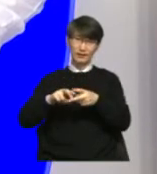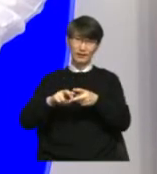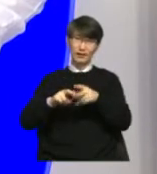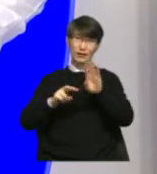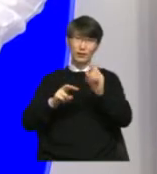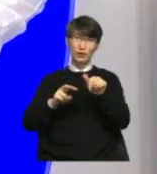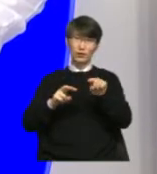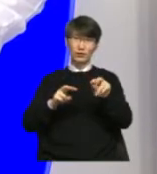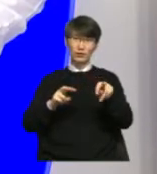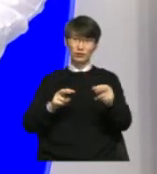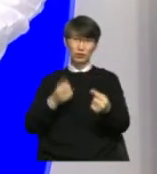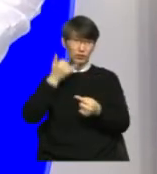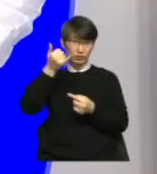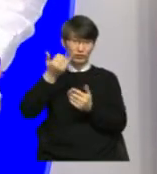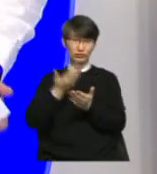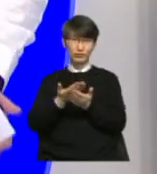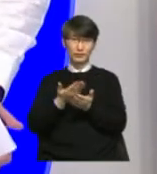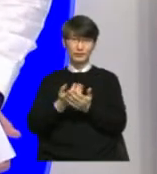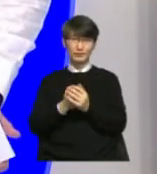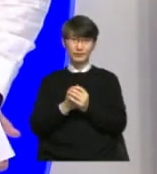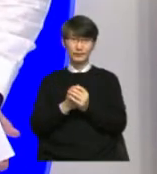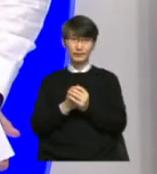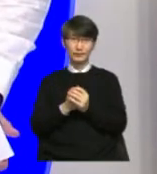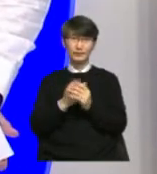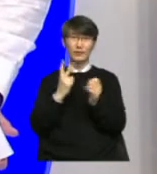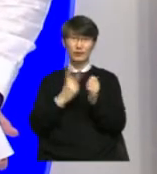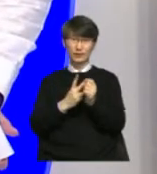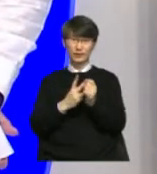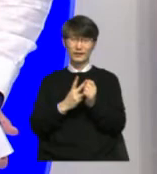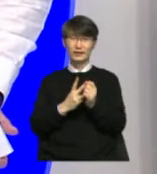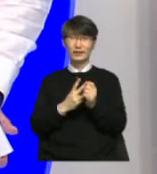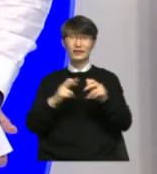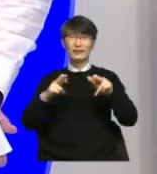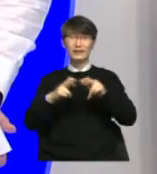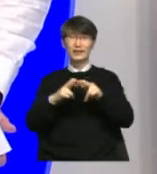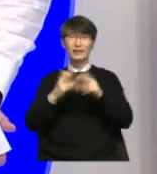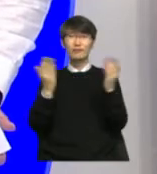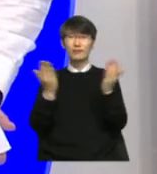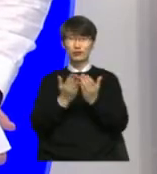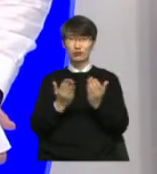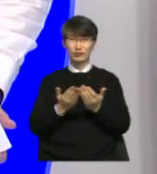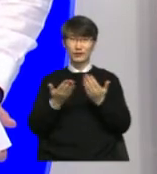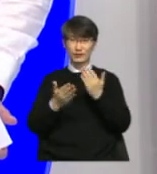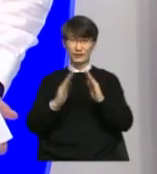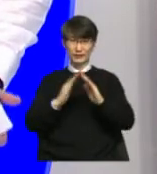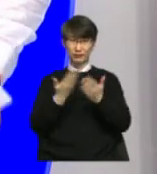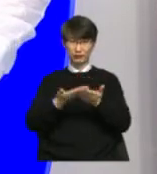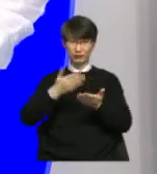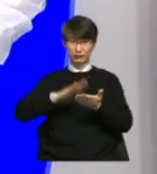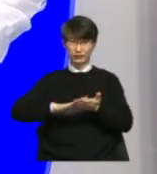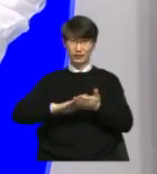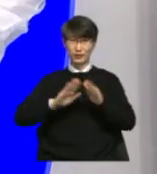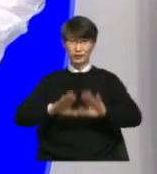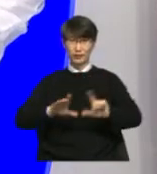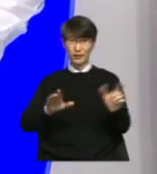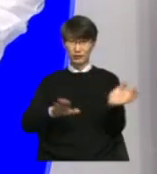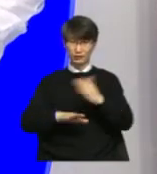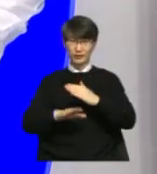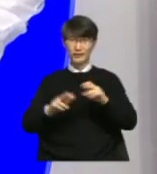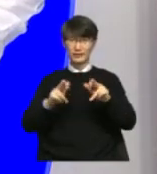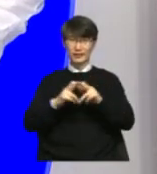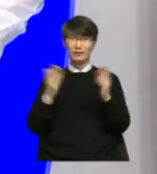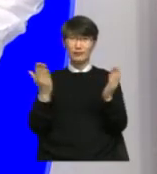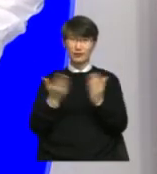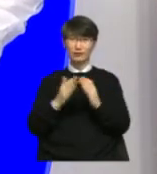보건소로 연락하시기 바랍니다. 두 번째 키워드는 장애인 맞춤형 집수리입니다. 올해부터 장애인